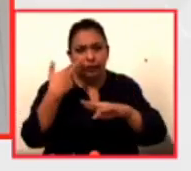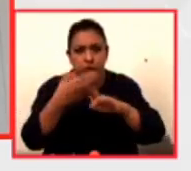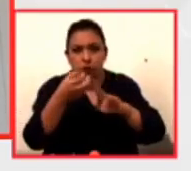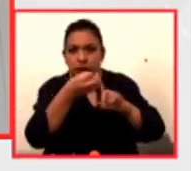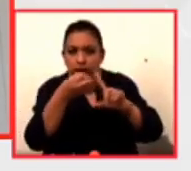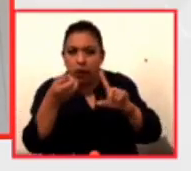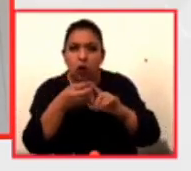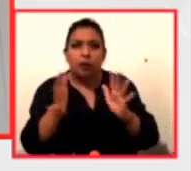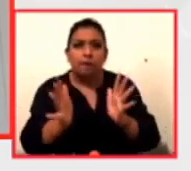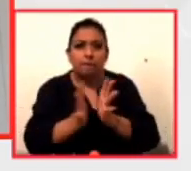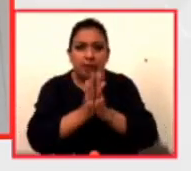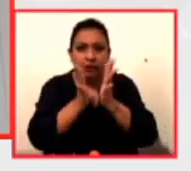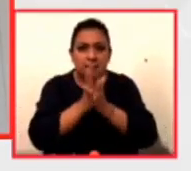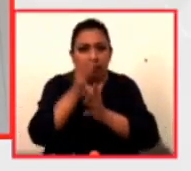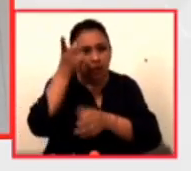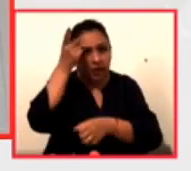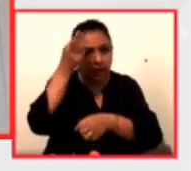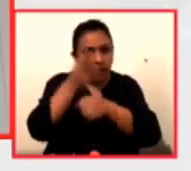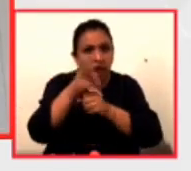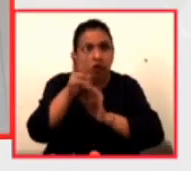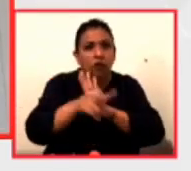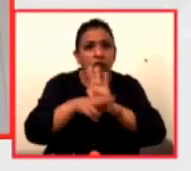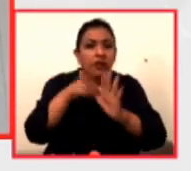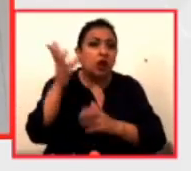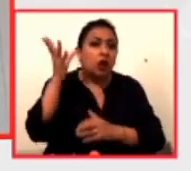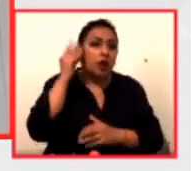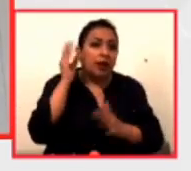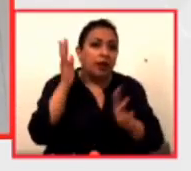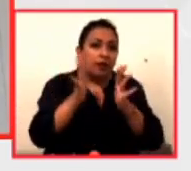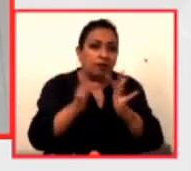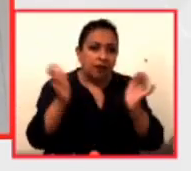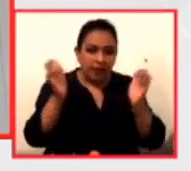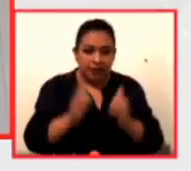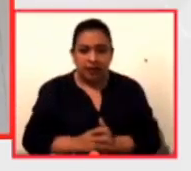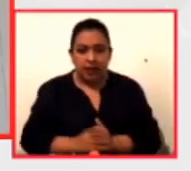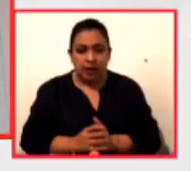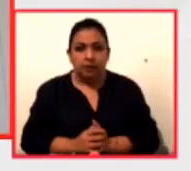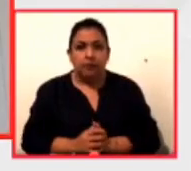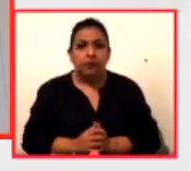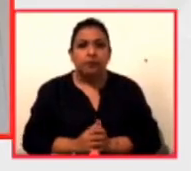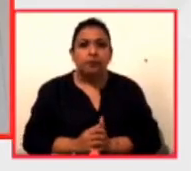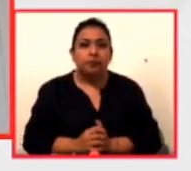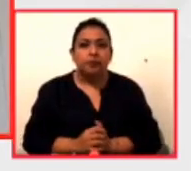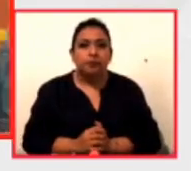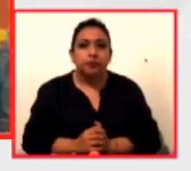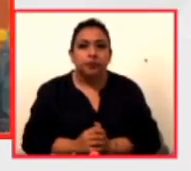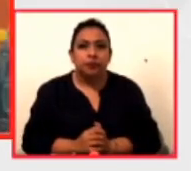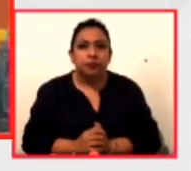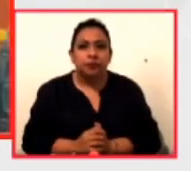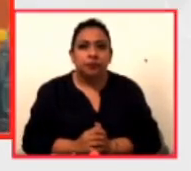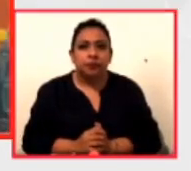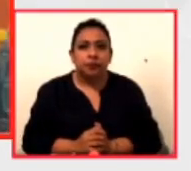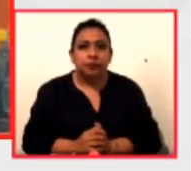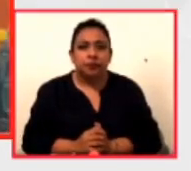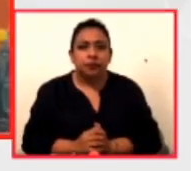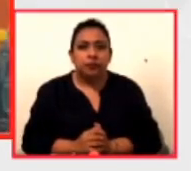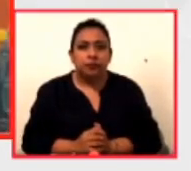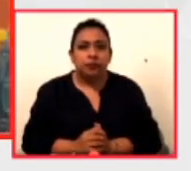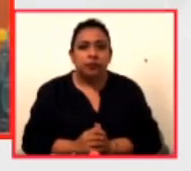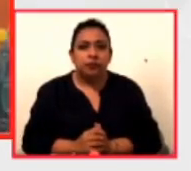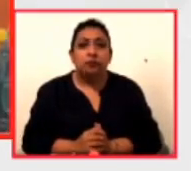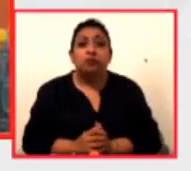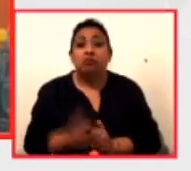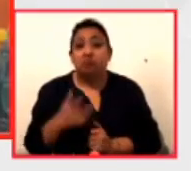collaboration avec un réalisateur vidéo qui travaille au département vidéo de Radio France voilà en tout cas c'était une expérience très